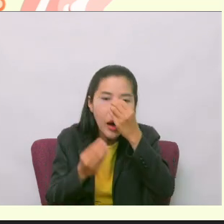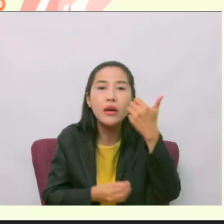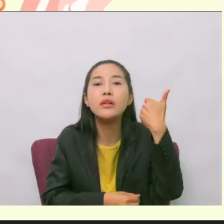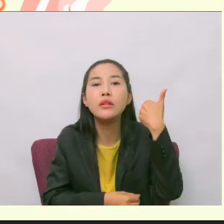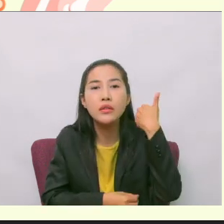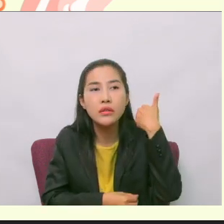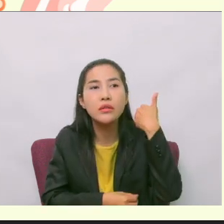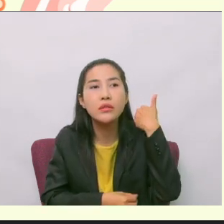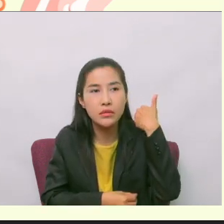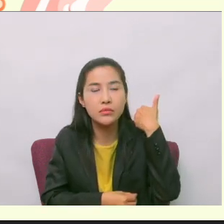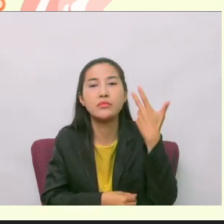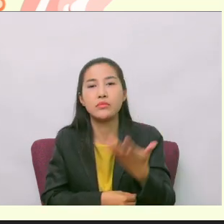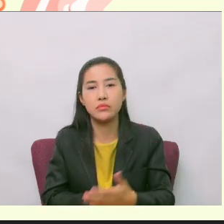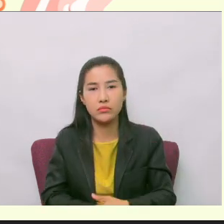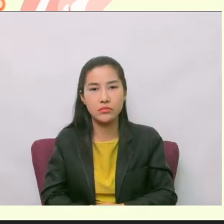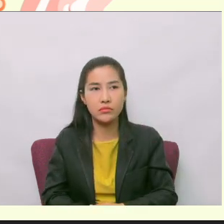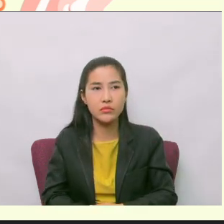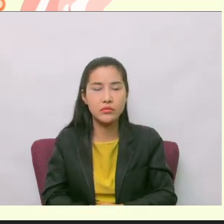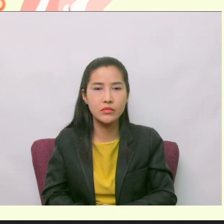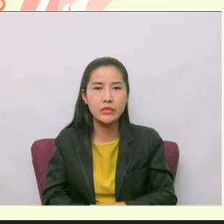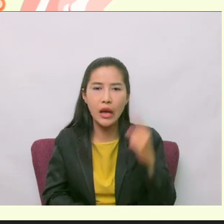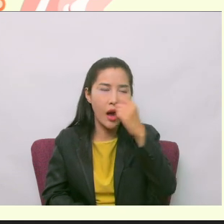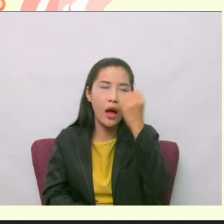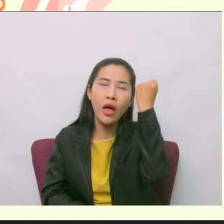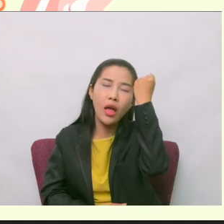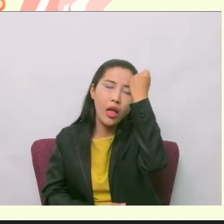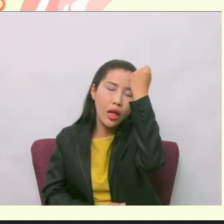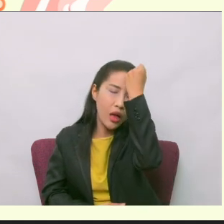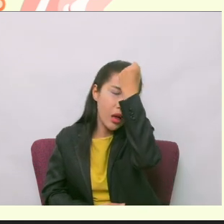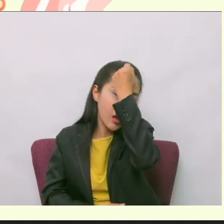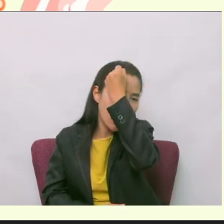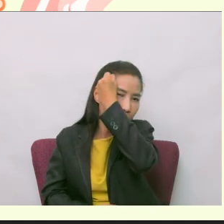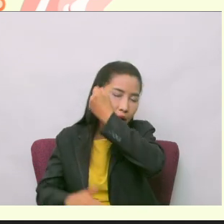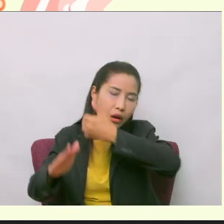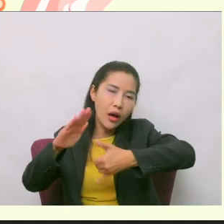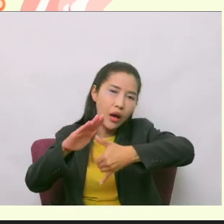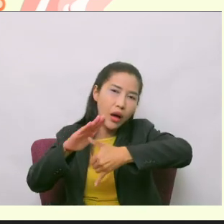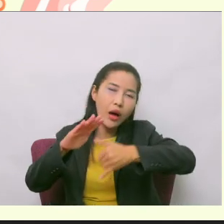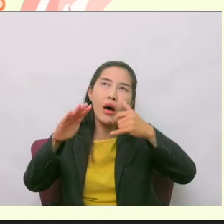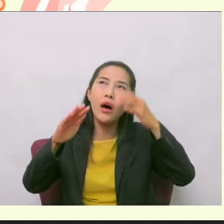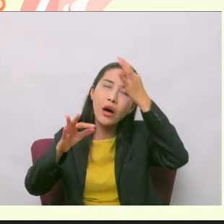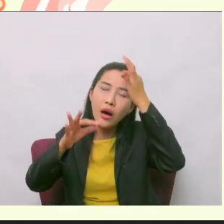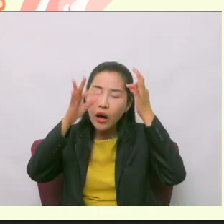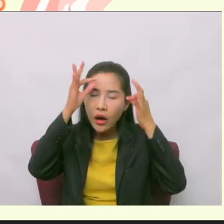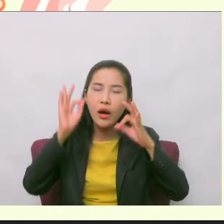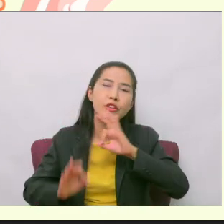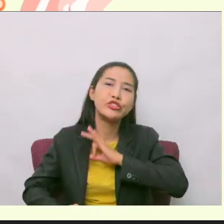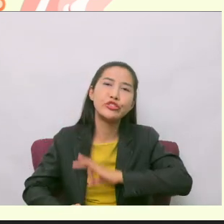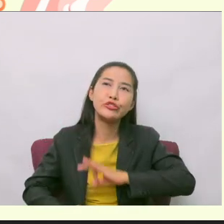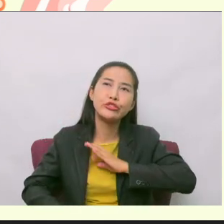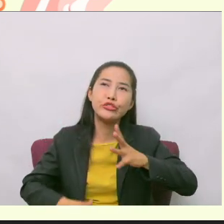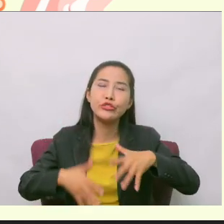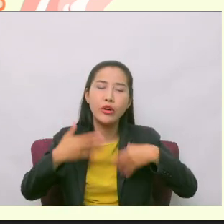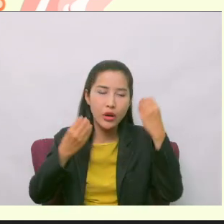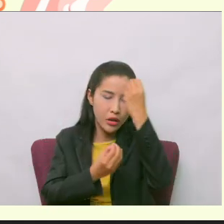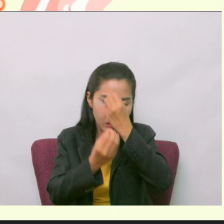การรับการประคบหรือว่าแม้แต่คนประคบเองเนี่ยค่ะนะคะก็จะทำให้เรารู้สึกไม่สบายตัวนะคะแล้วก็มีอาการวิงเวียนศี